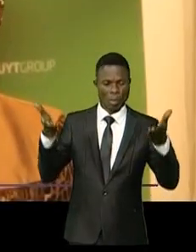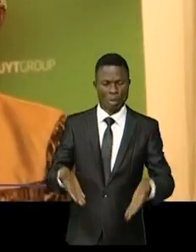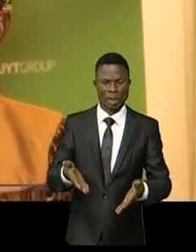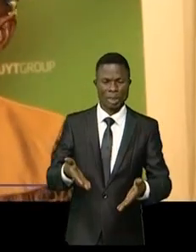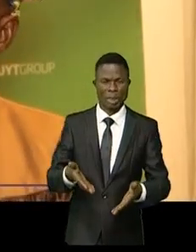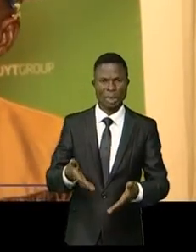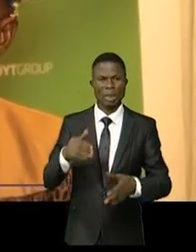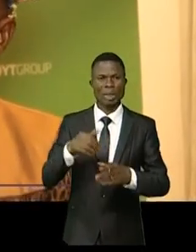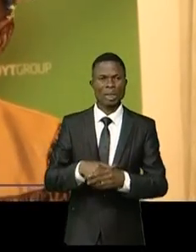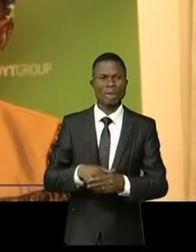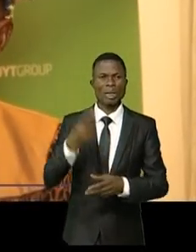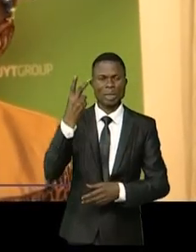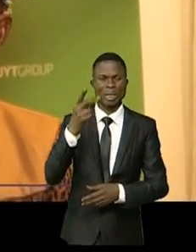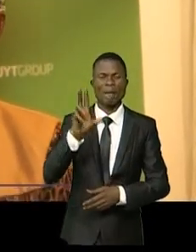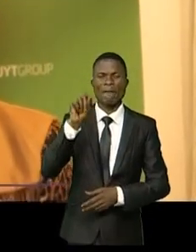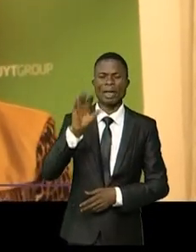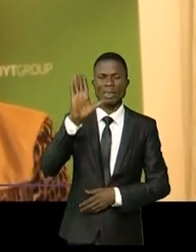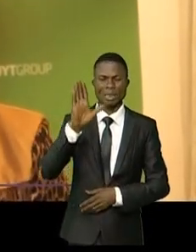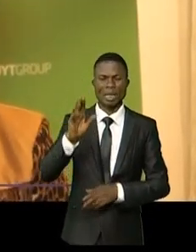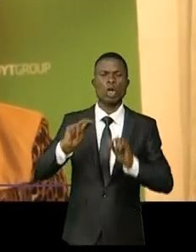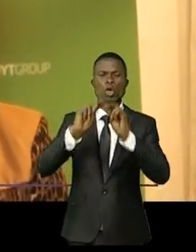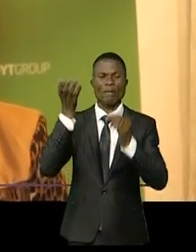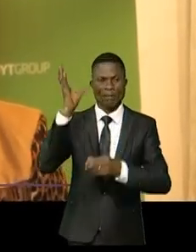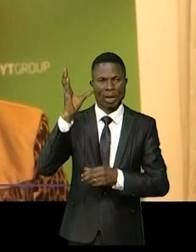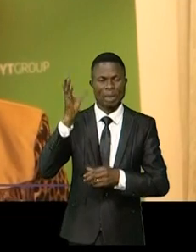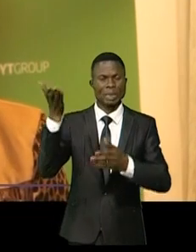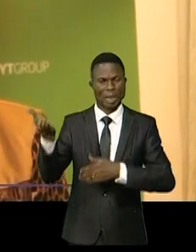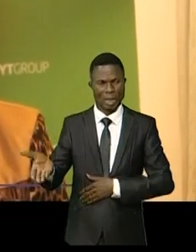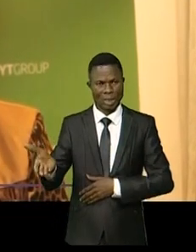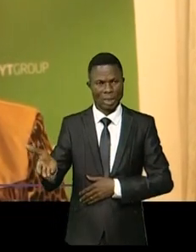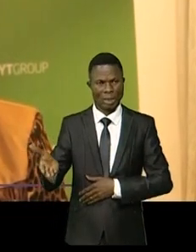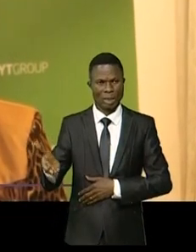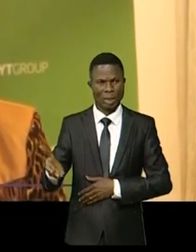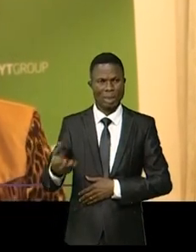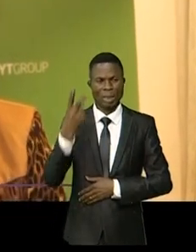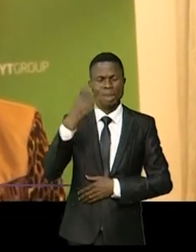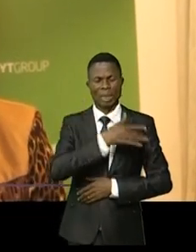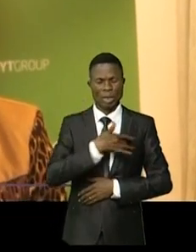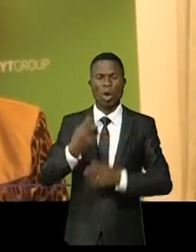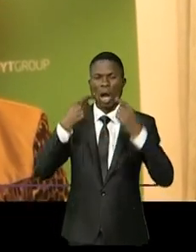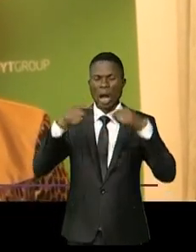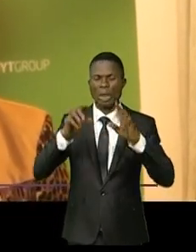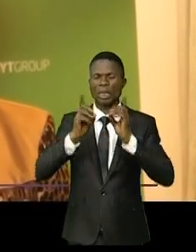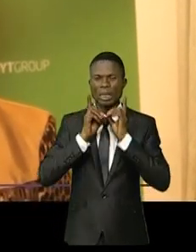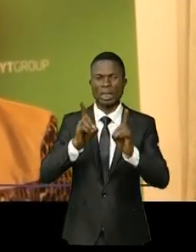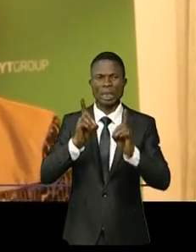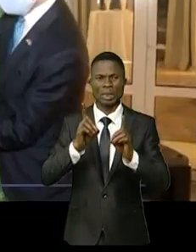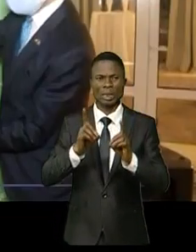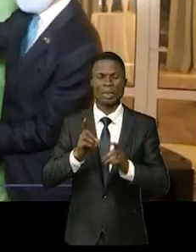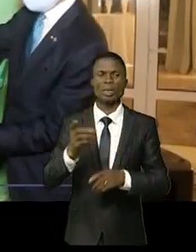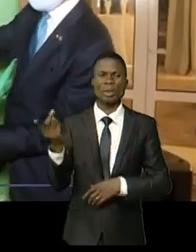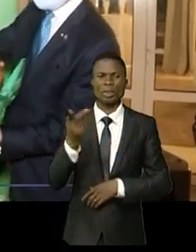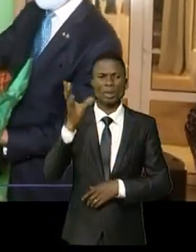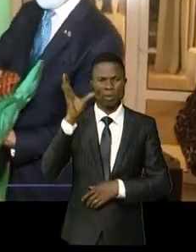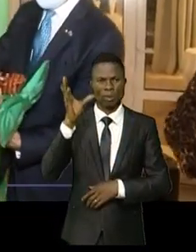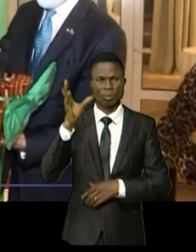C'est dans deux des 25 groupements de ma chefferie que ça existe. Ce sont deux noms qui étaient cités dans tous les discours, Soakasongo et Soakaumba.